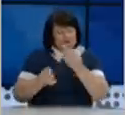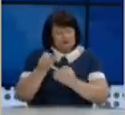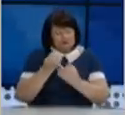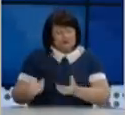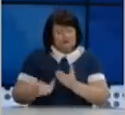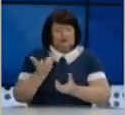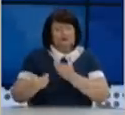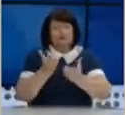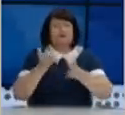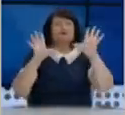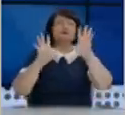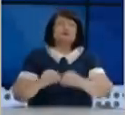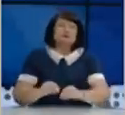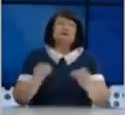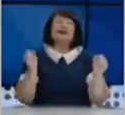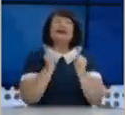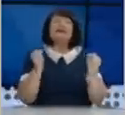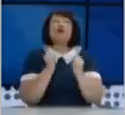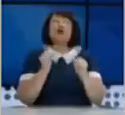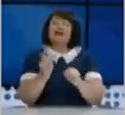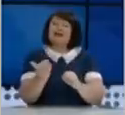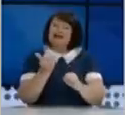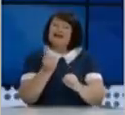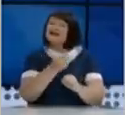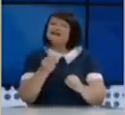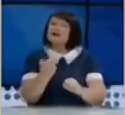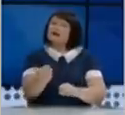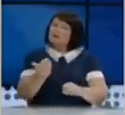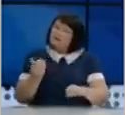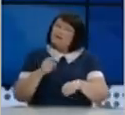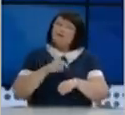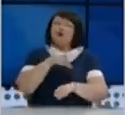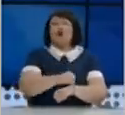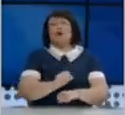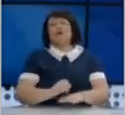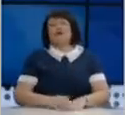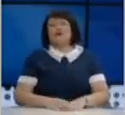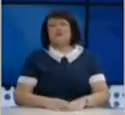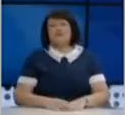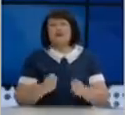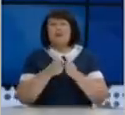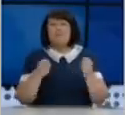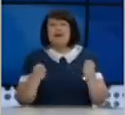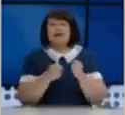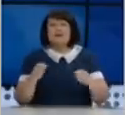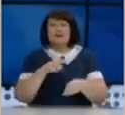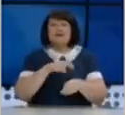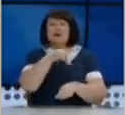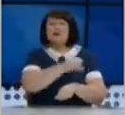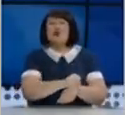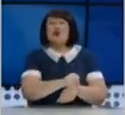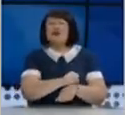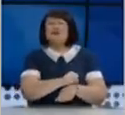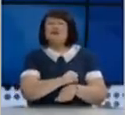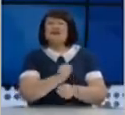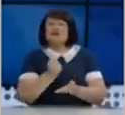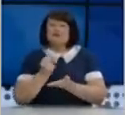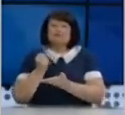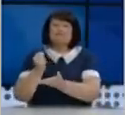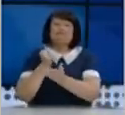φωτιές σβήνουν το χειμώνα. Γι' αυτό το λόγο πρέπει να αυξηθεί η χρηματοδότηση μέτρων πρόληψης και αποκομιδής της καύσιμης